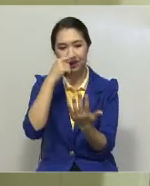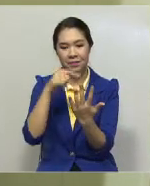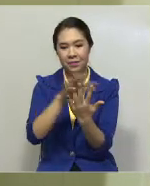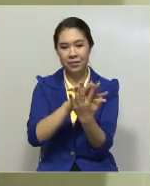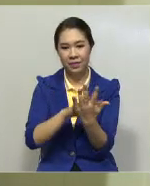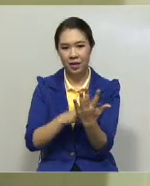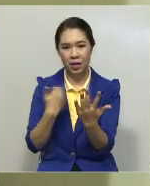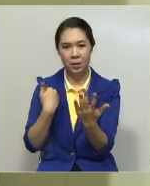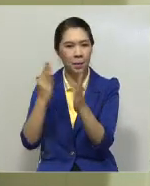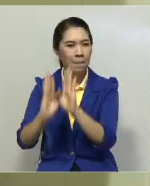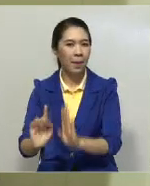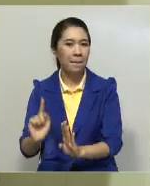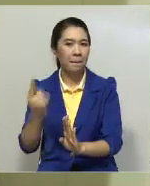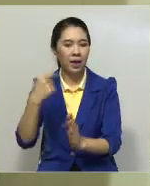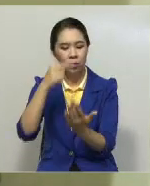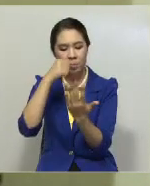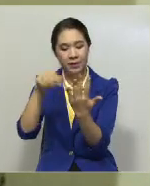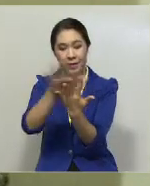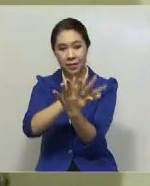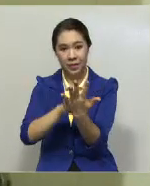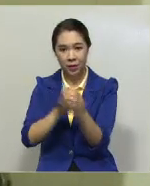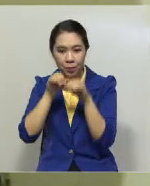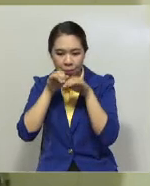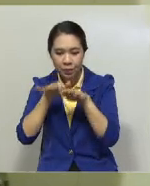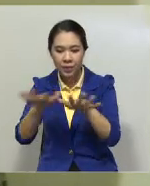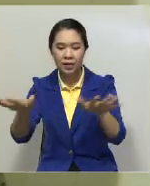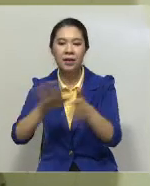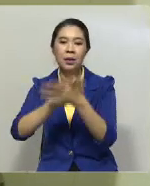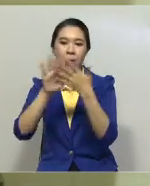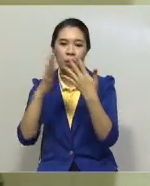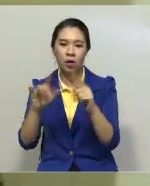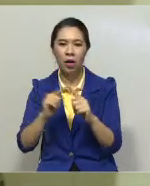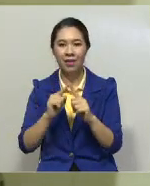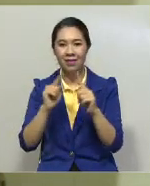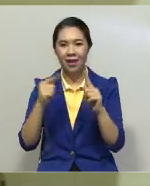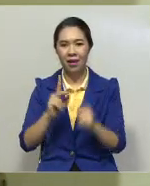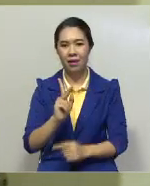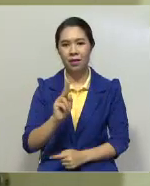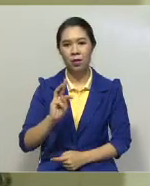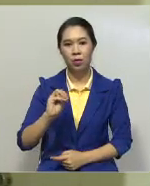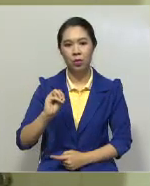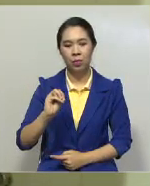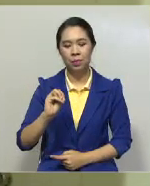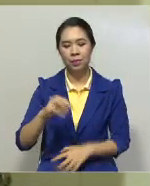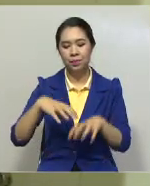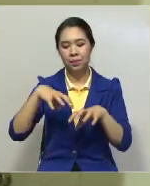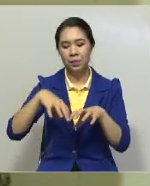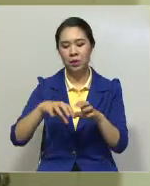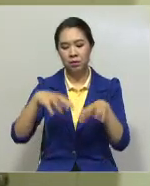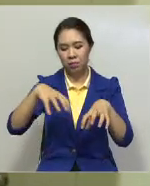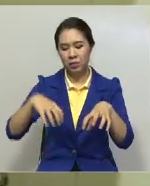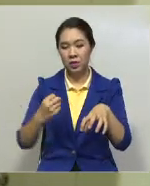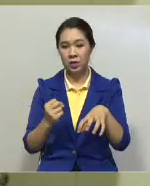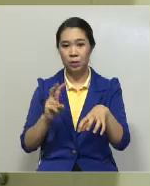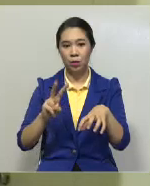รทัศน์ระบบดิจิตอลทั่วประเทศแล้วแต่เนื่องจากว่ากรมประชาสัมพันธ์เรา12สถานีสุดท้ายซึ่ง